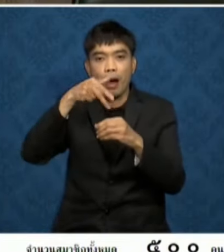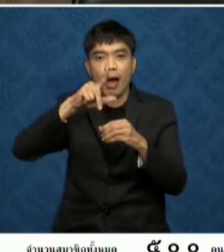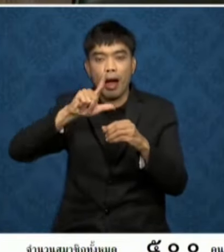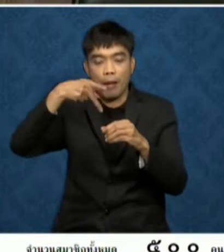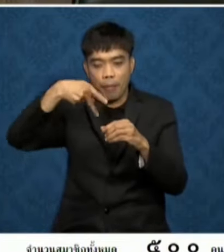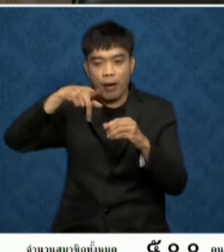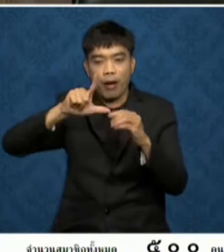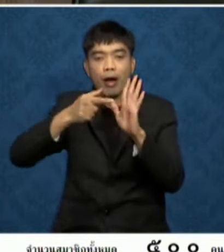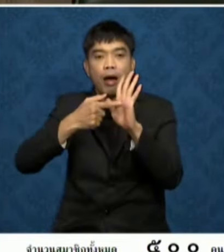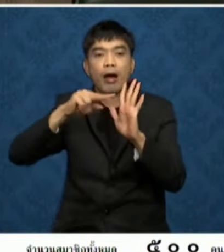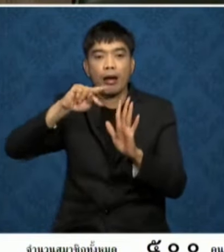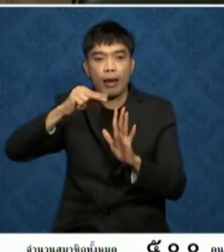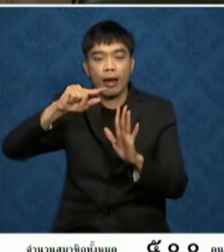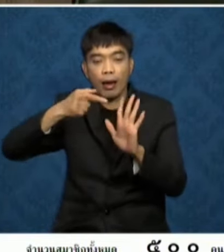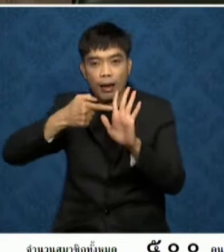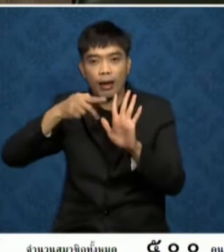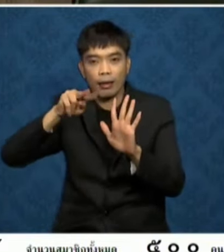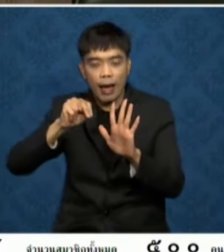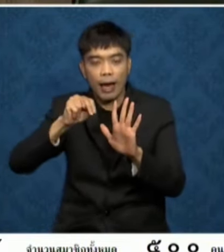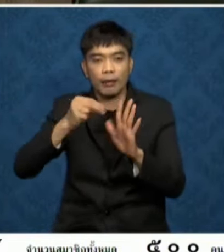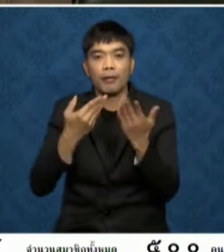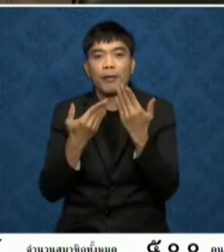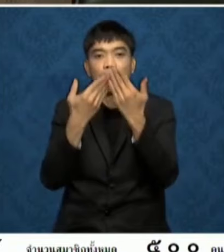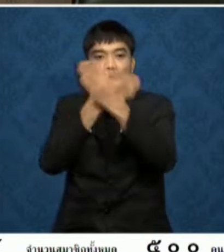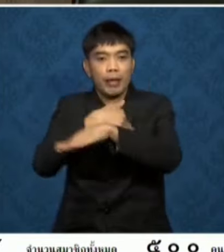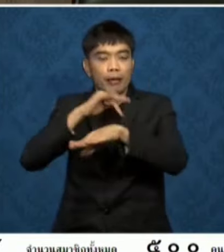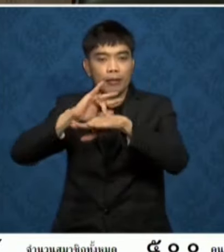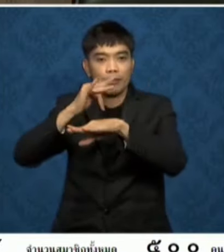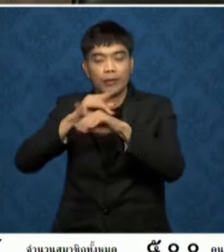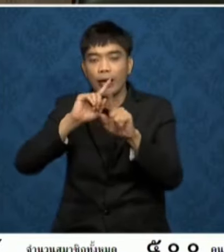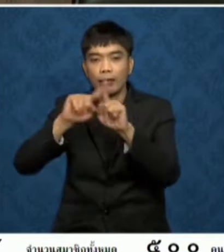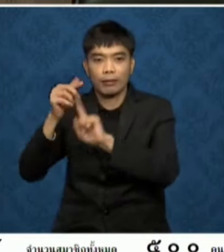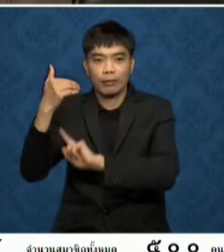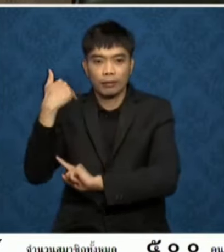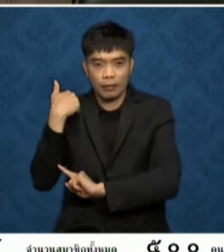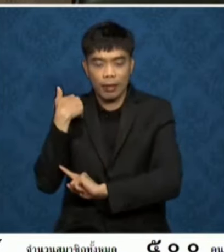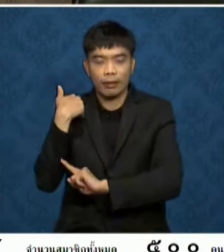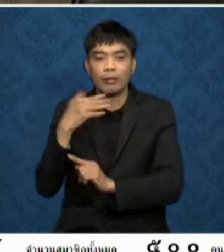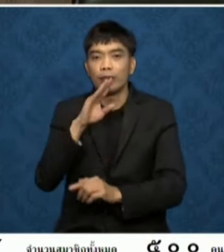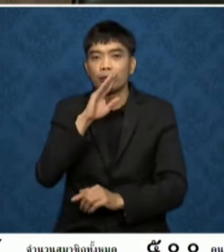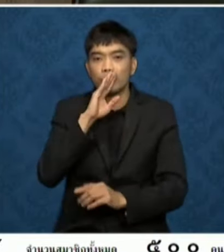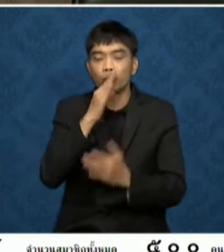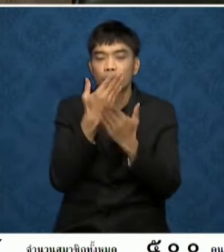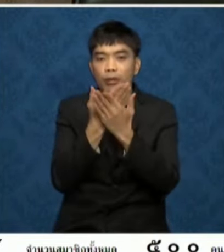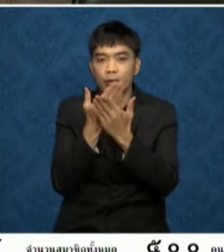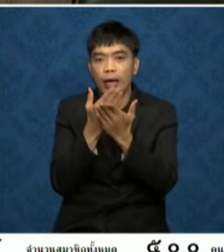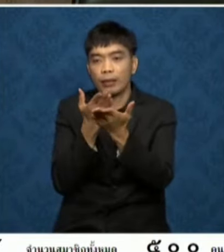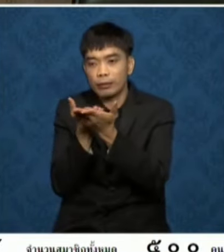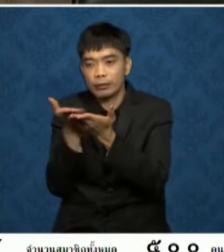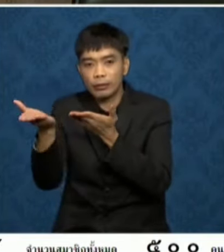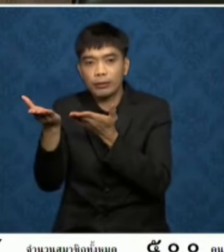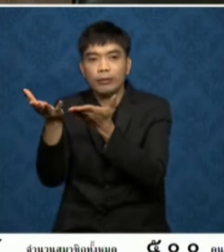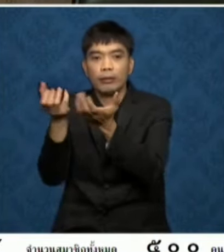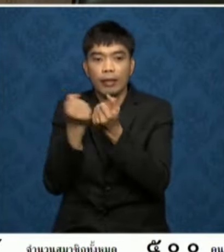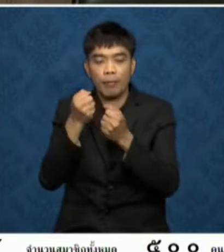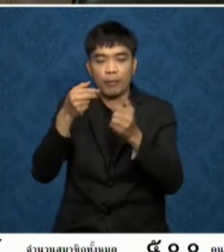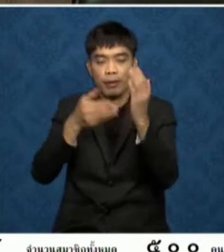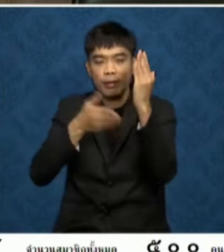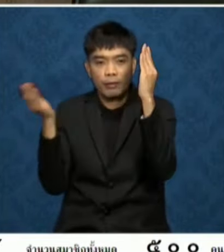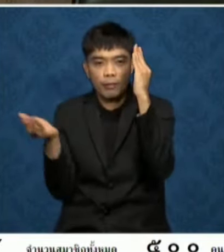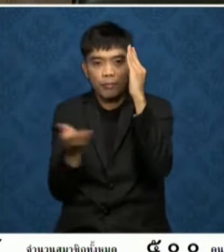ป็นงบอุดหนุนทั่วไปให้กับชดเชยส่วนต่างการรับซื้อน้ำมันปาล์